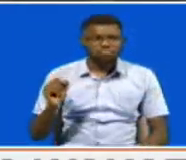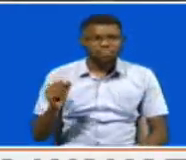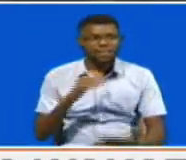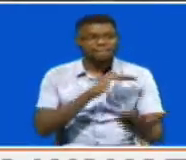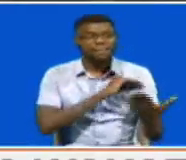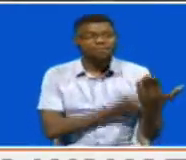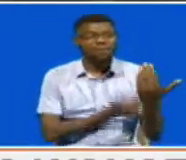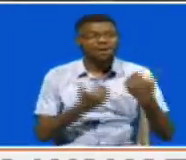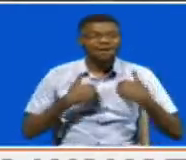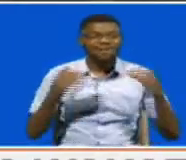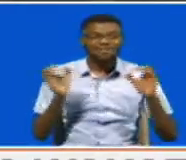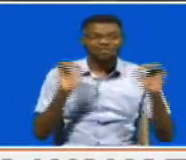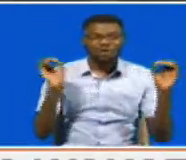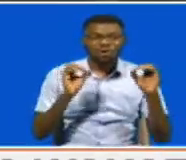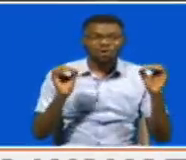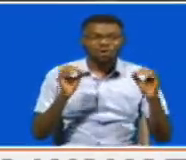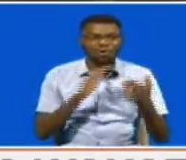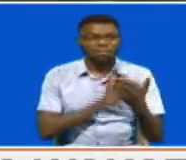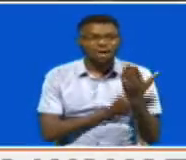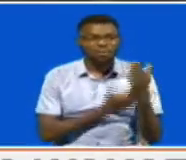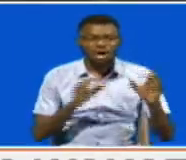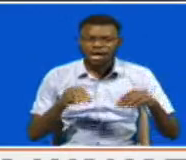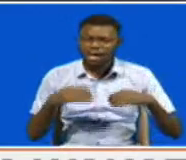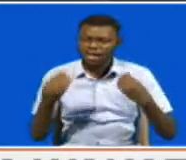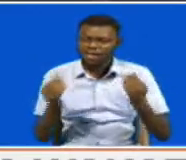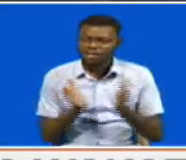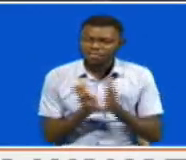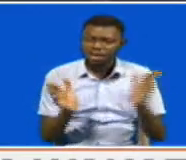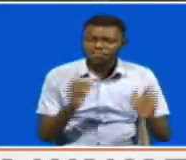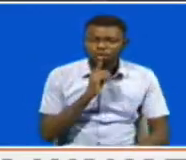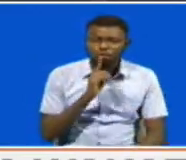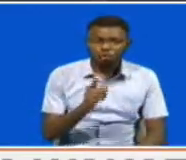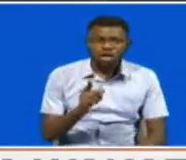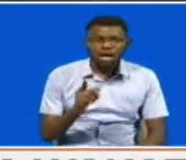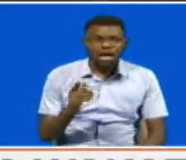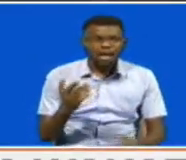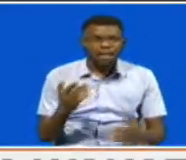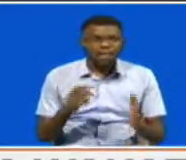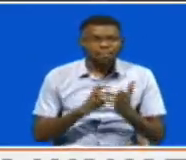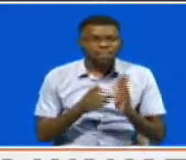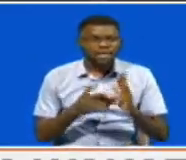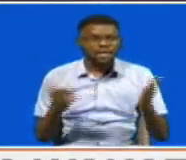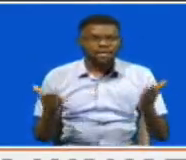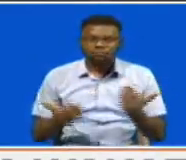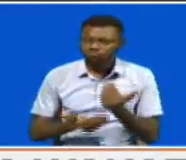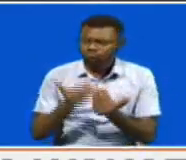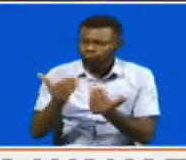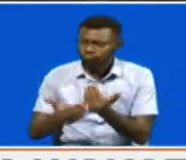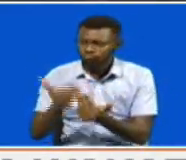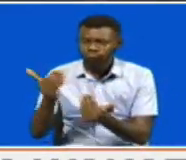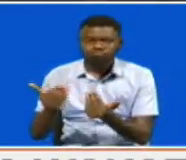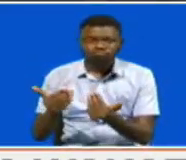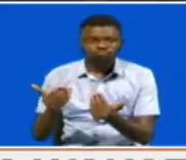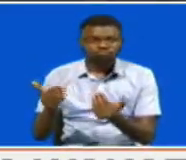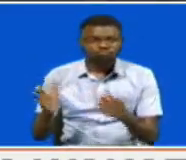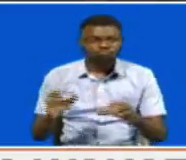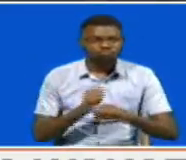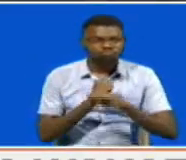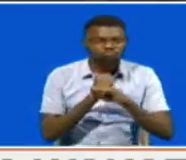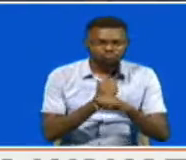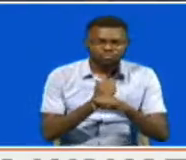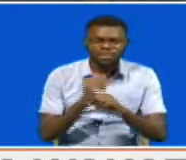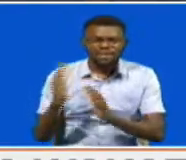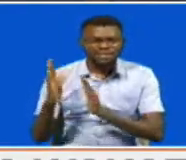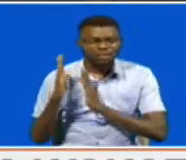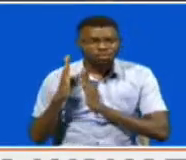powers because the powers that has been given under the Public Order Act are for purposes of preservation of